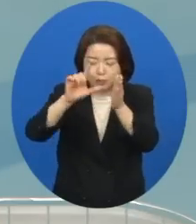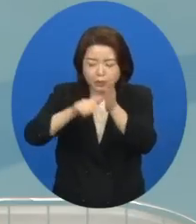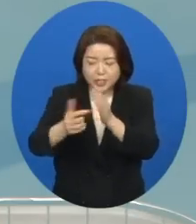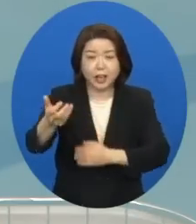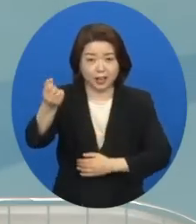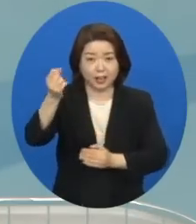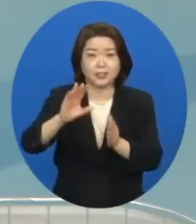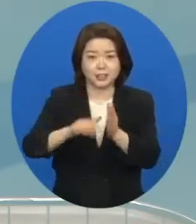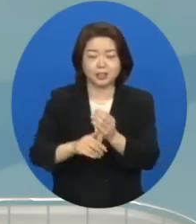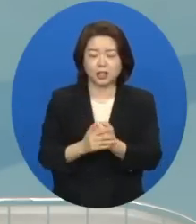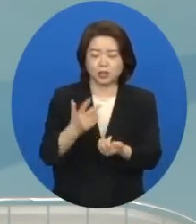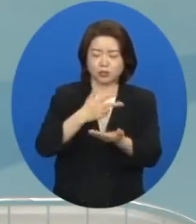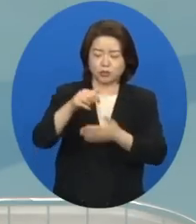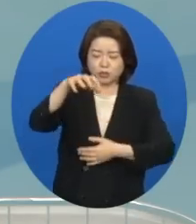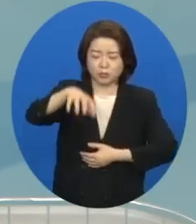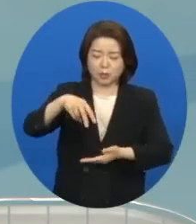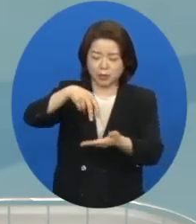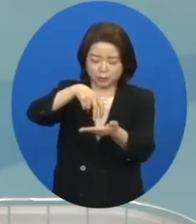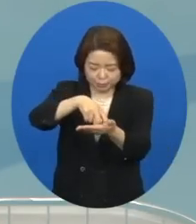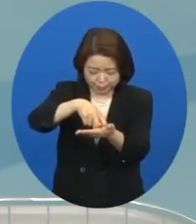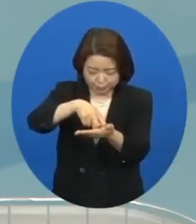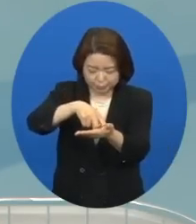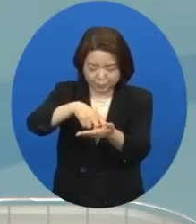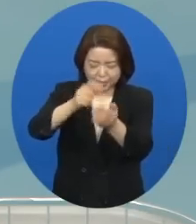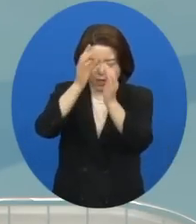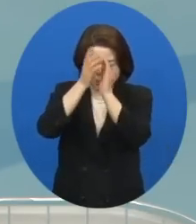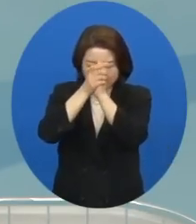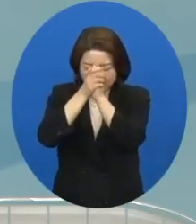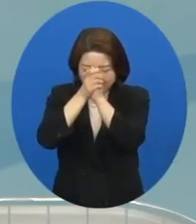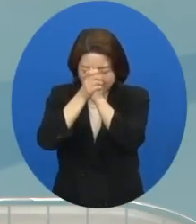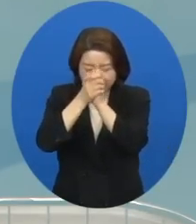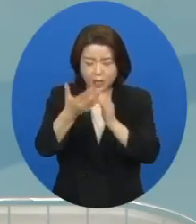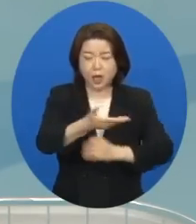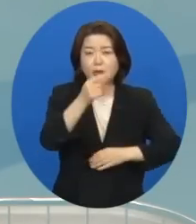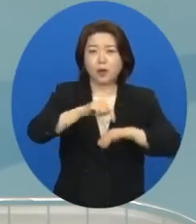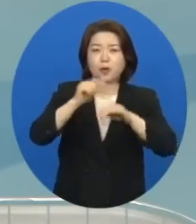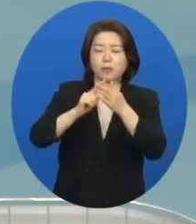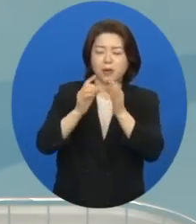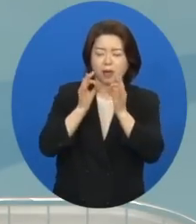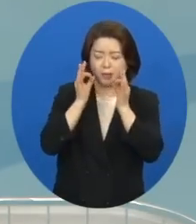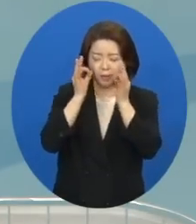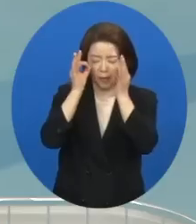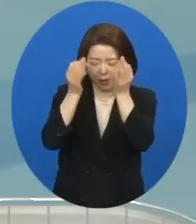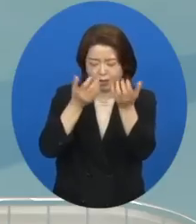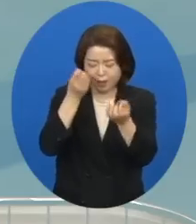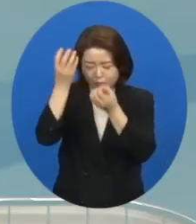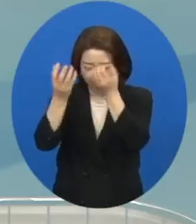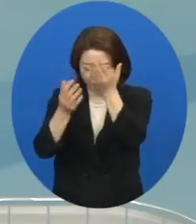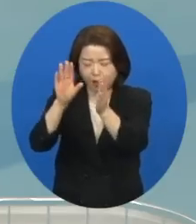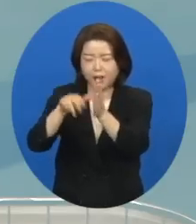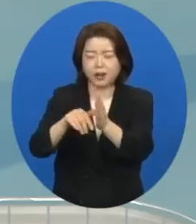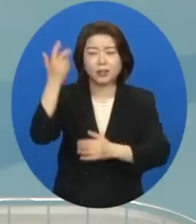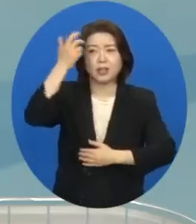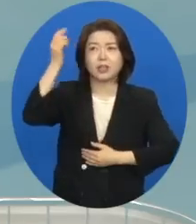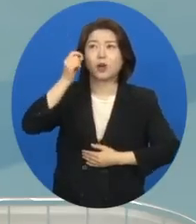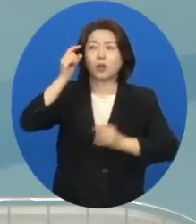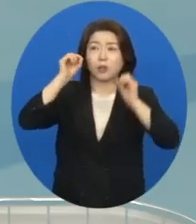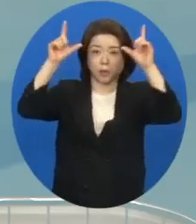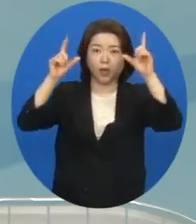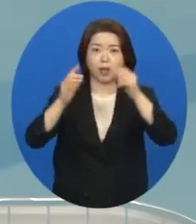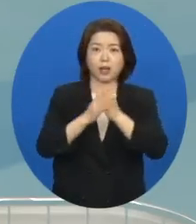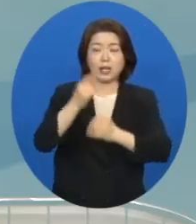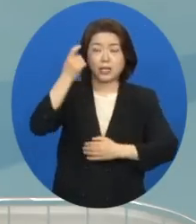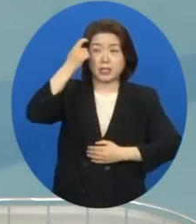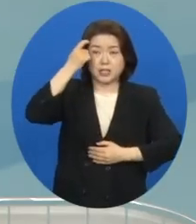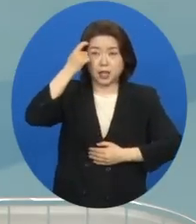가지고 주님 앞에 무릎 꿇고 주님께 여러분의 마음을 쏟아 놓을 때 영안이 열려요. 생각과